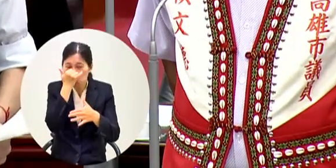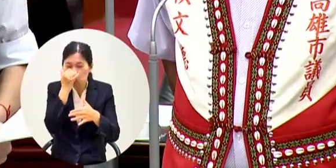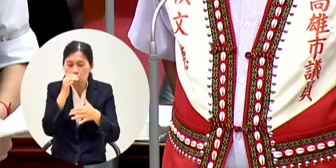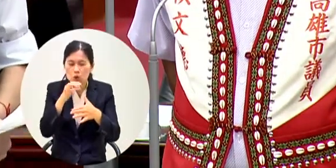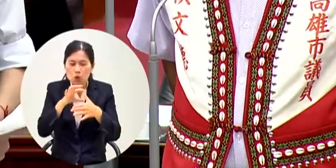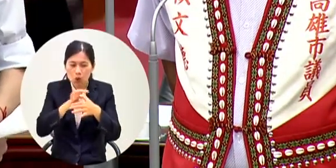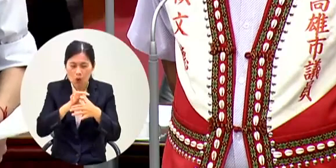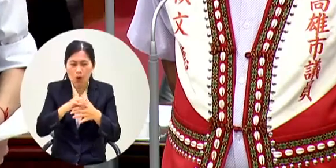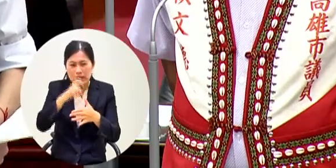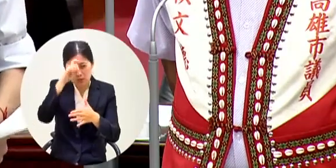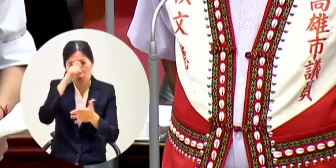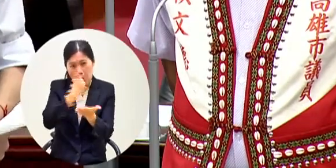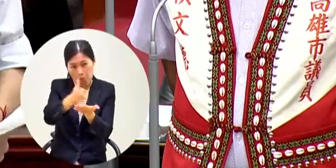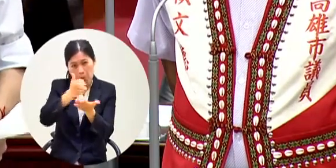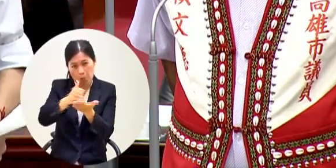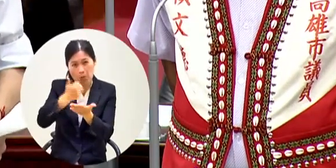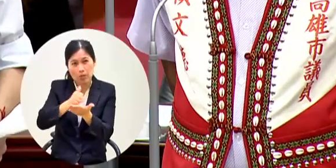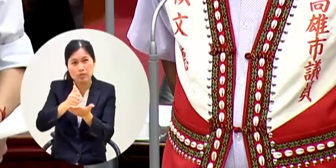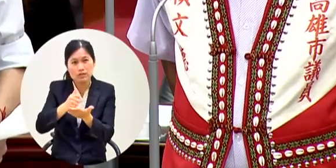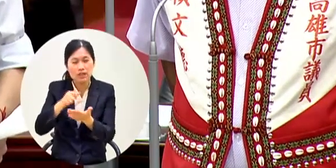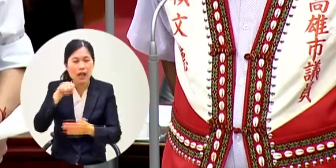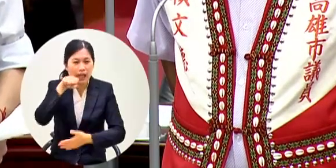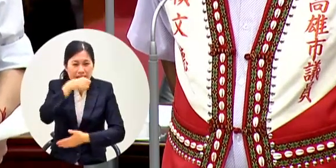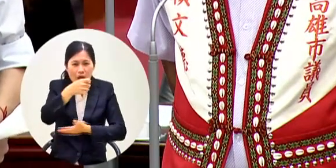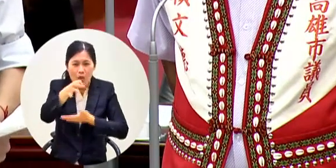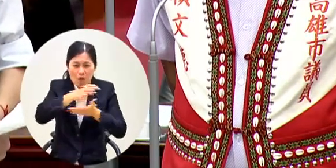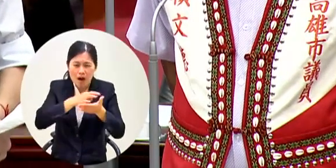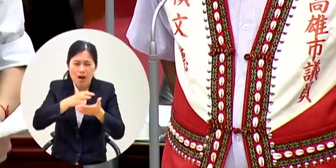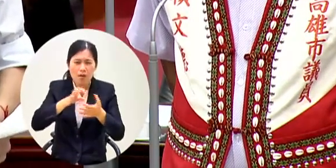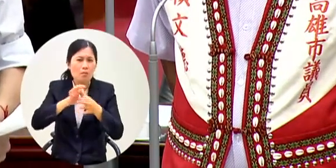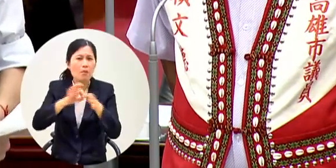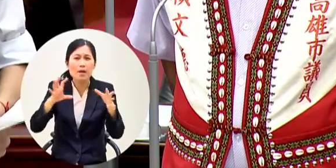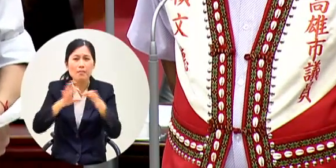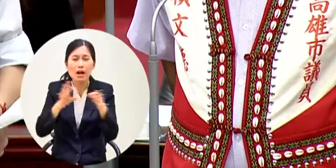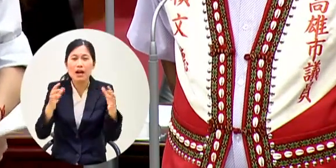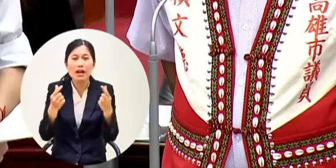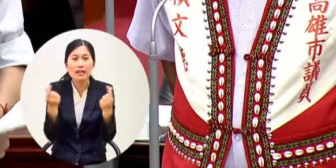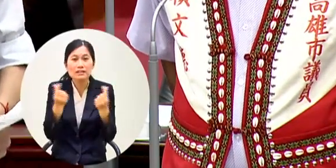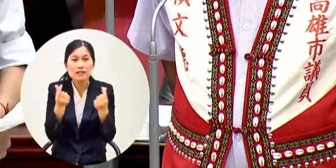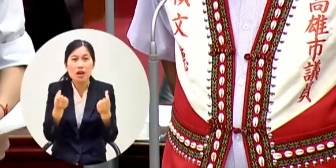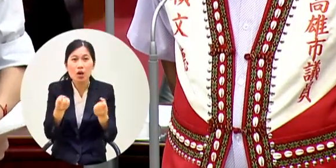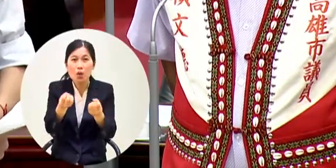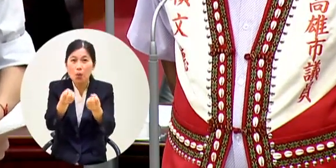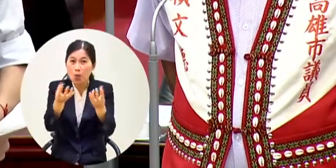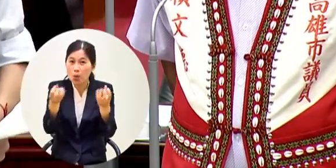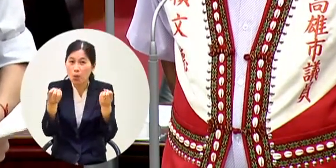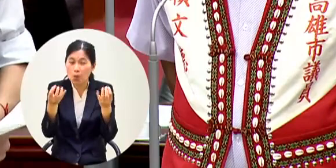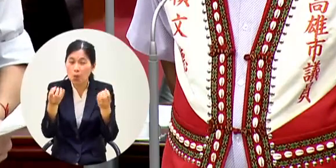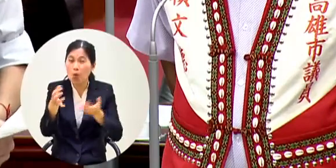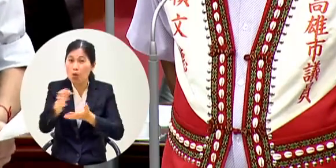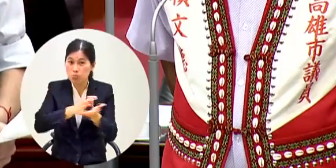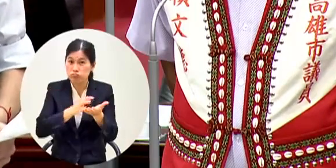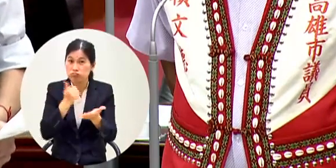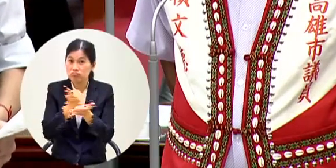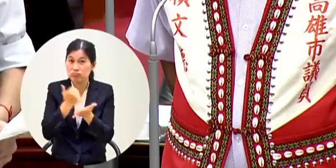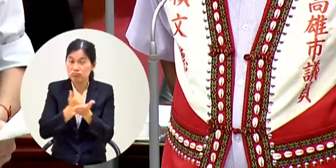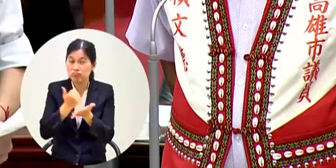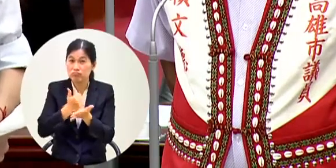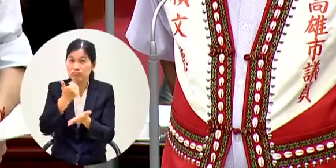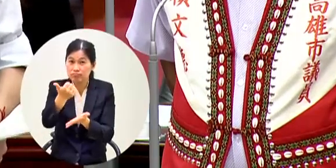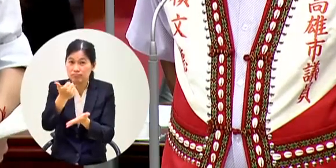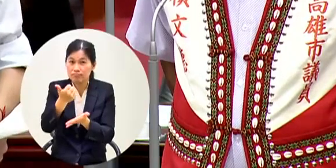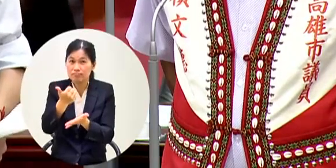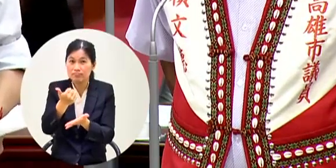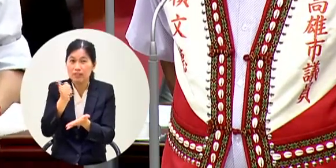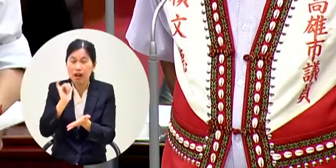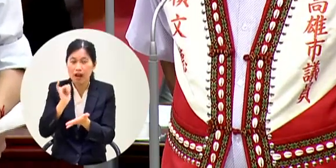肉、鸭肉、鹅肉还有猪肉，有可能我们要把它外销出去。那这跟卖台完全没有